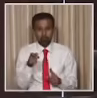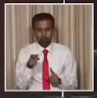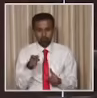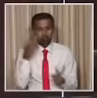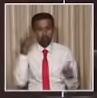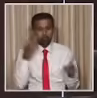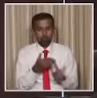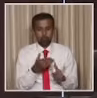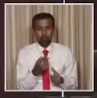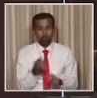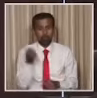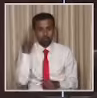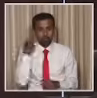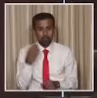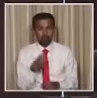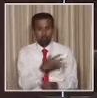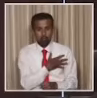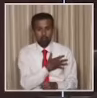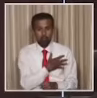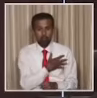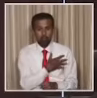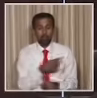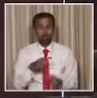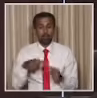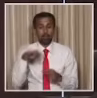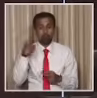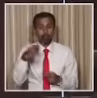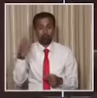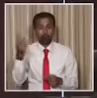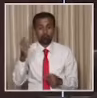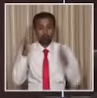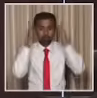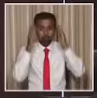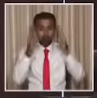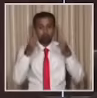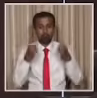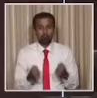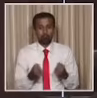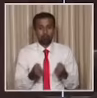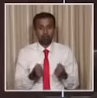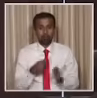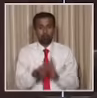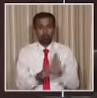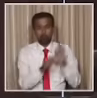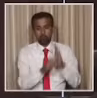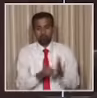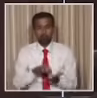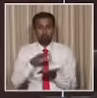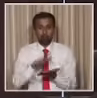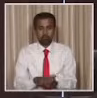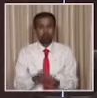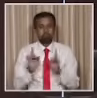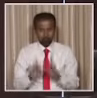කාරණේින්ද එතකොට එදා ඒ ගෝඨාභය වෙනුවත් වෙණි හිටියෙම හෙට තව බූරුවෙක් මෙතන ඇවිල්ලා වාඩි වෙලා මේ රටට හෙන ගහන තව ජීන්දුවක් ගත්තත්